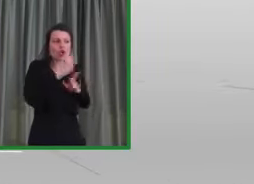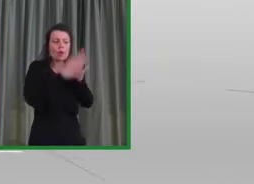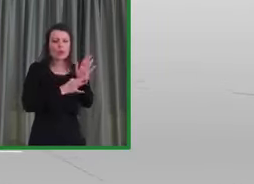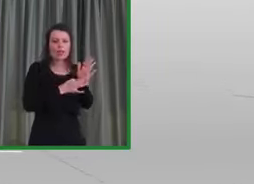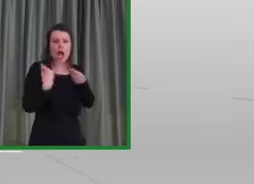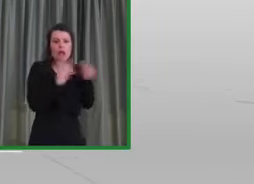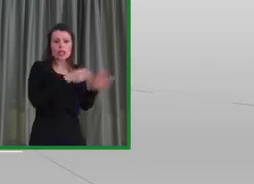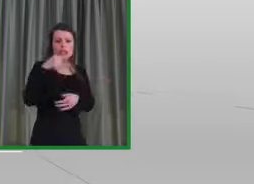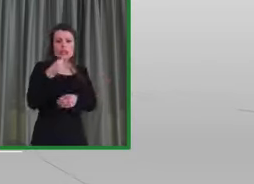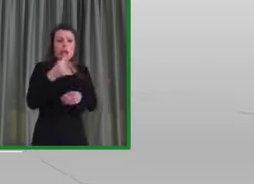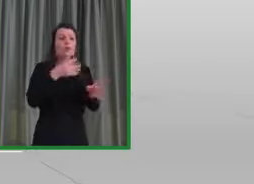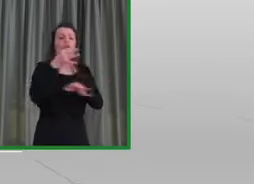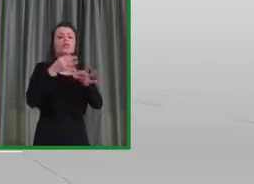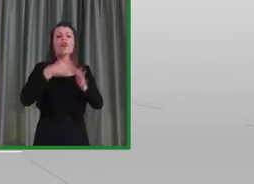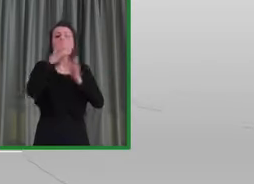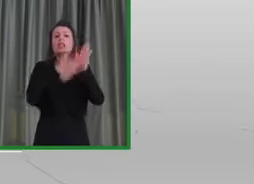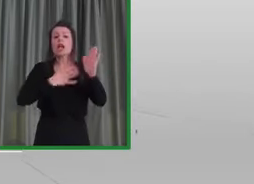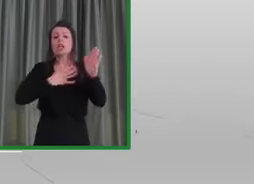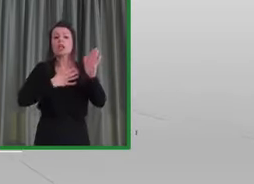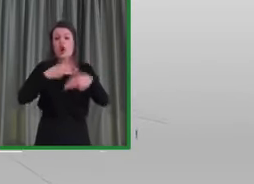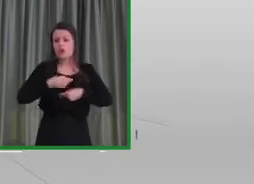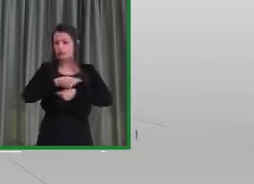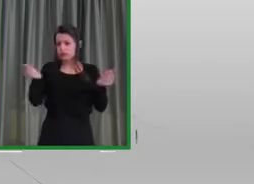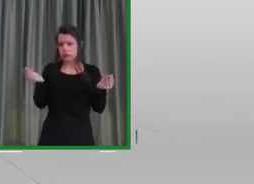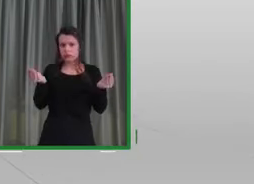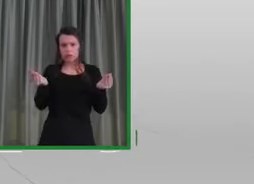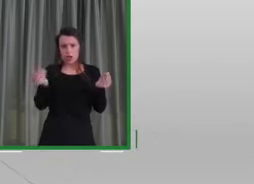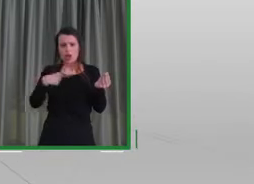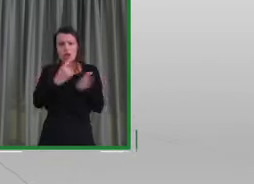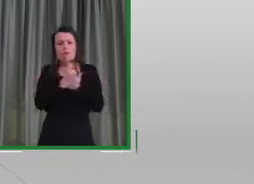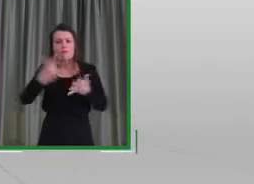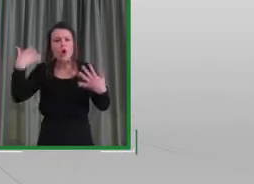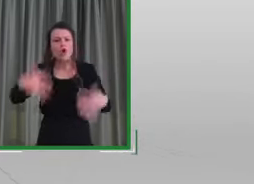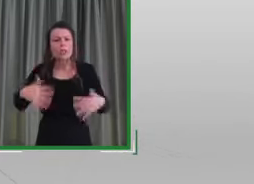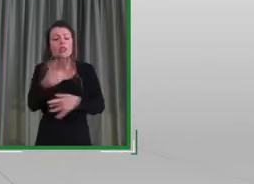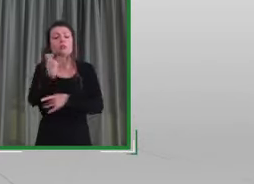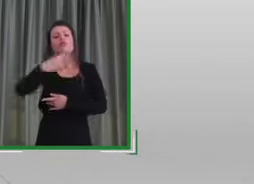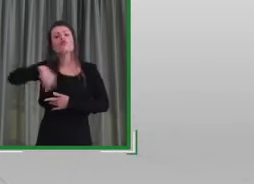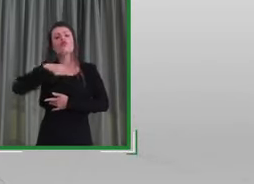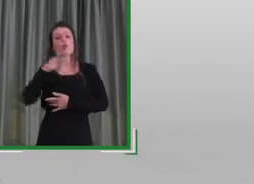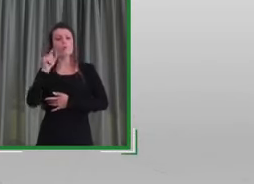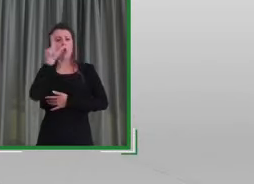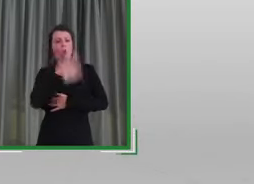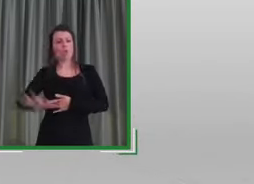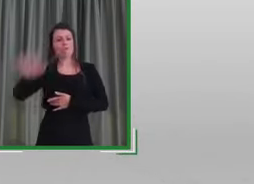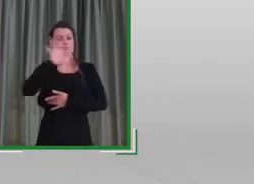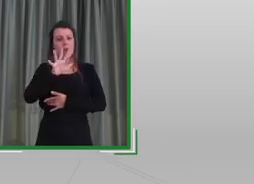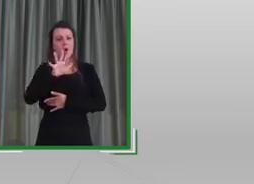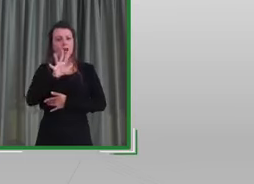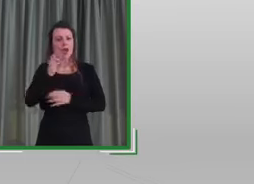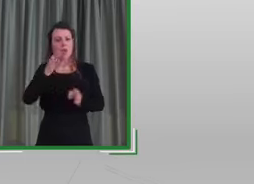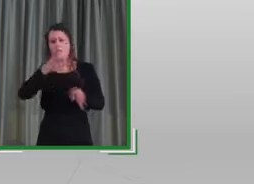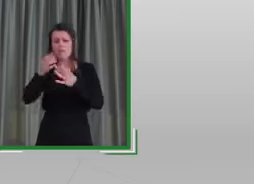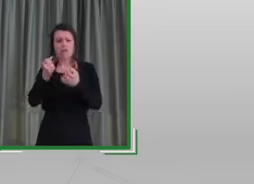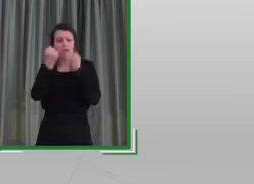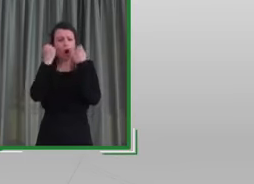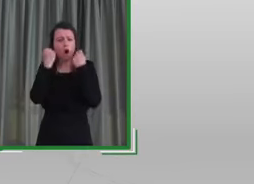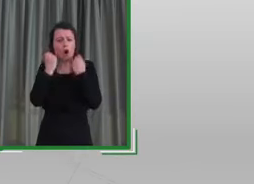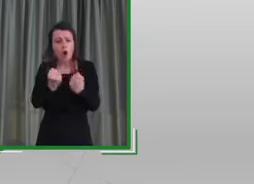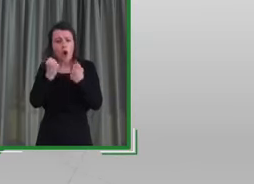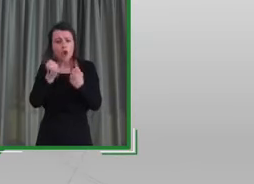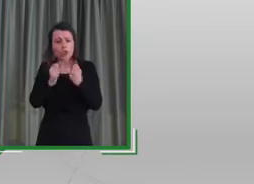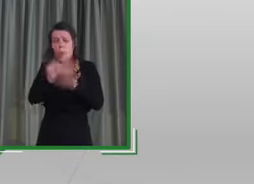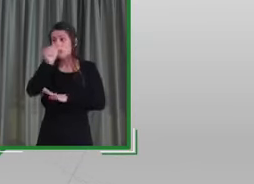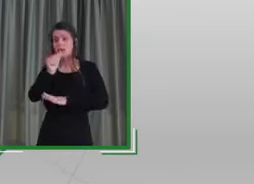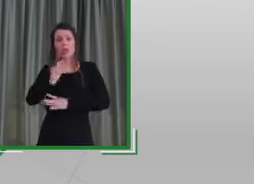l'emergenza avendo vissuto prima di tutti lo tsunami e in modo anche pesante è utile che raccogliamo questi dati